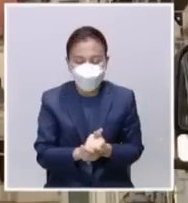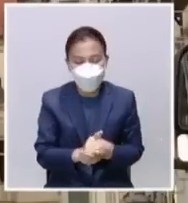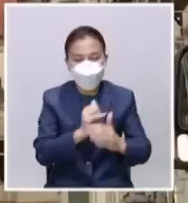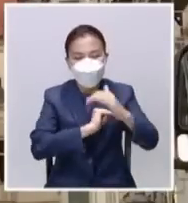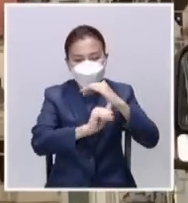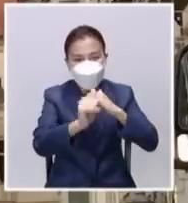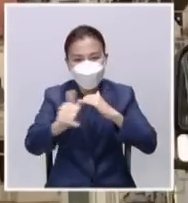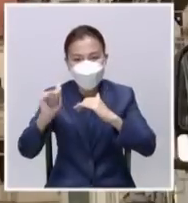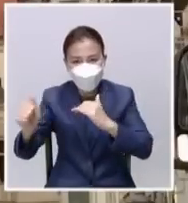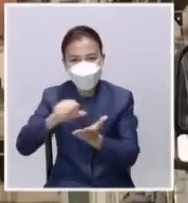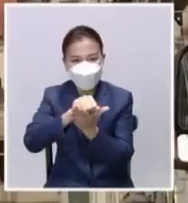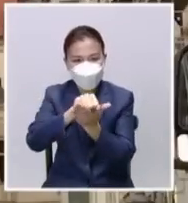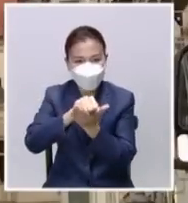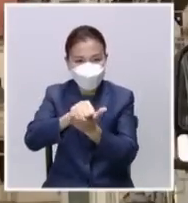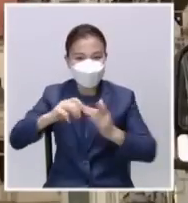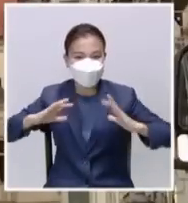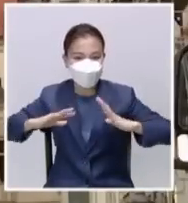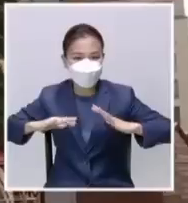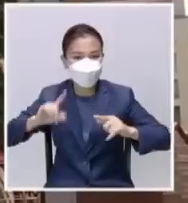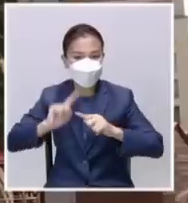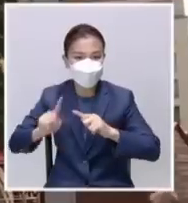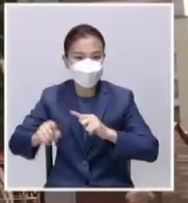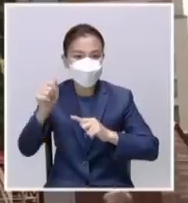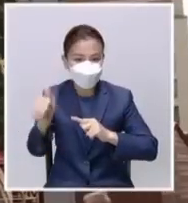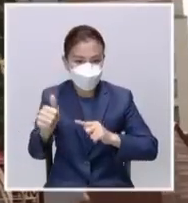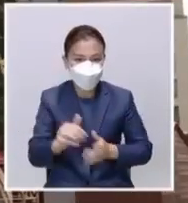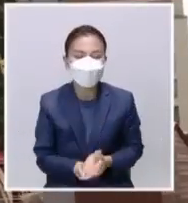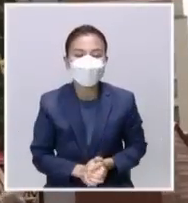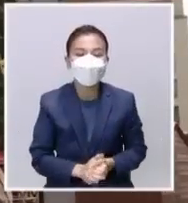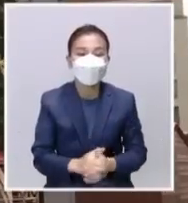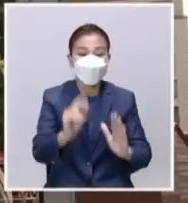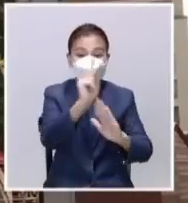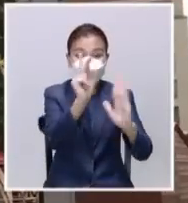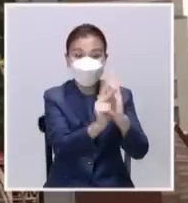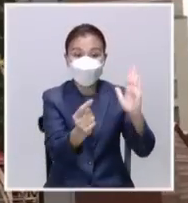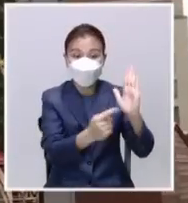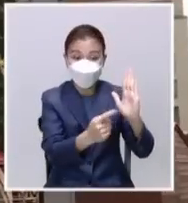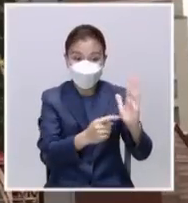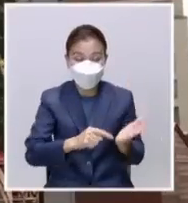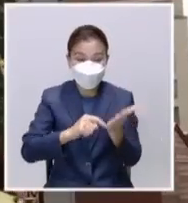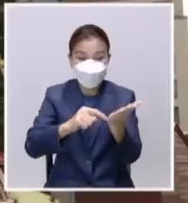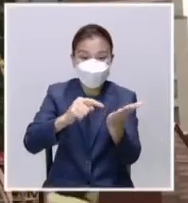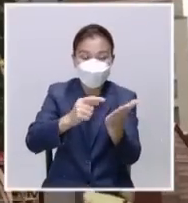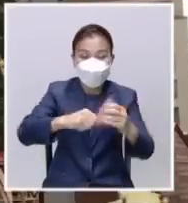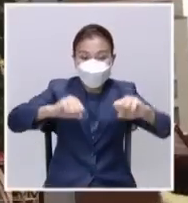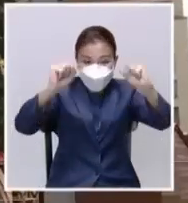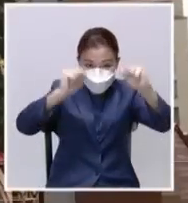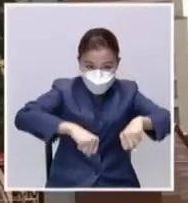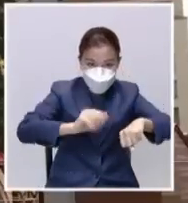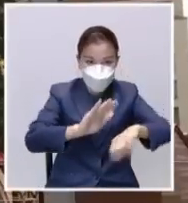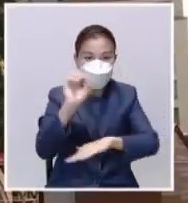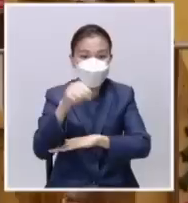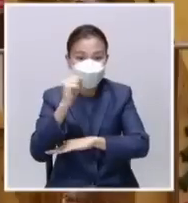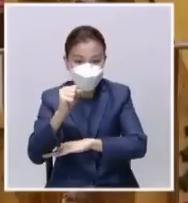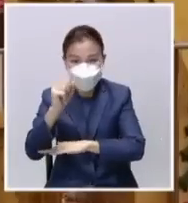สามารถไปใช้บริการในพื้นที่สาธารณะด้วยค่ะร่างกฎหมายนี้กำลังเข้าสู่การลงมติของวุฒิสภาเยอรมนีนะ